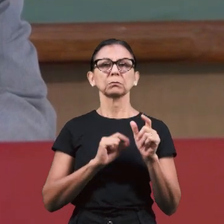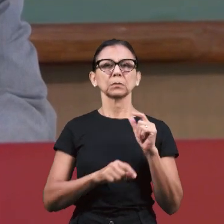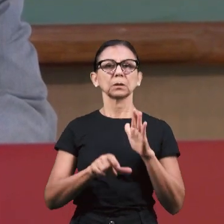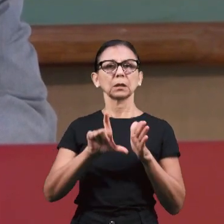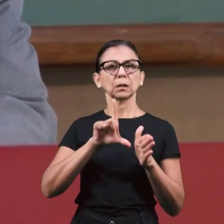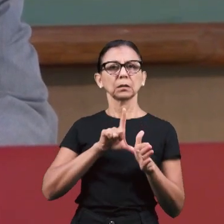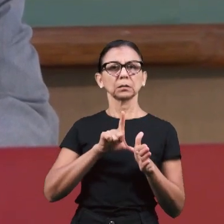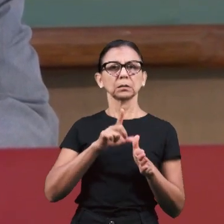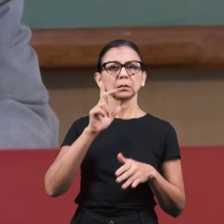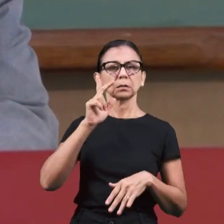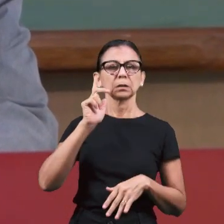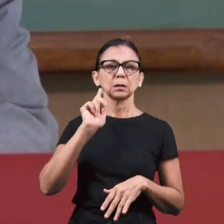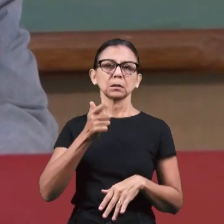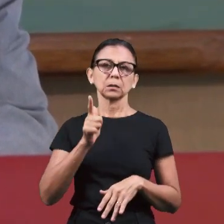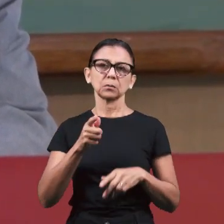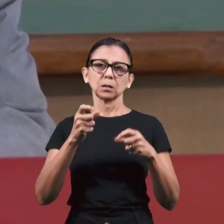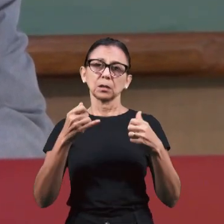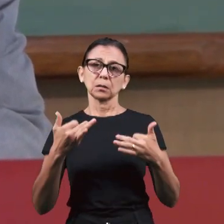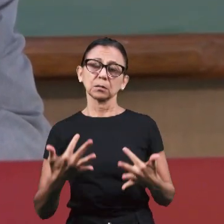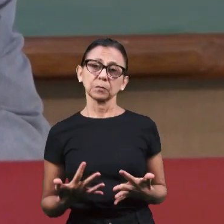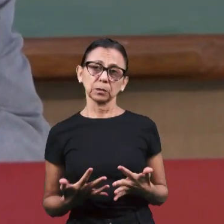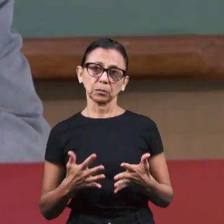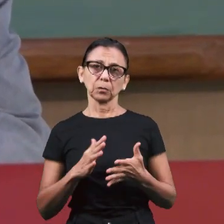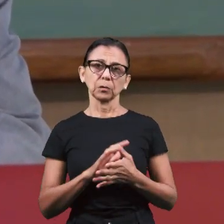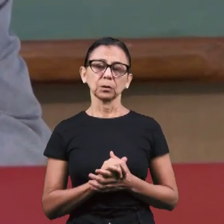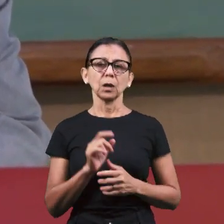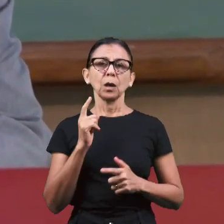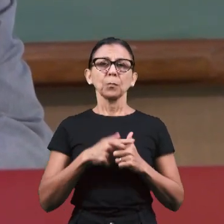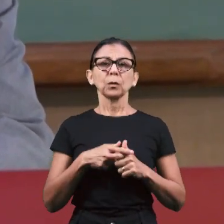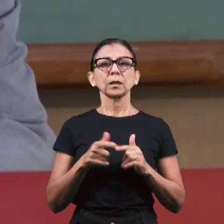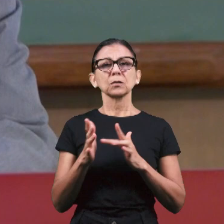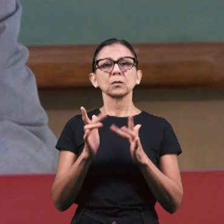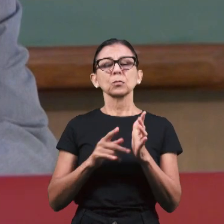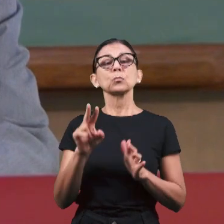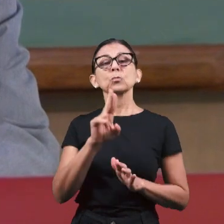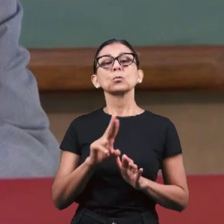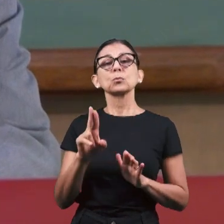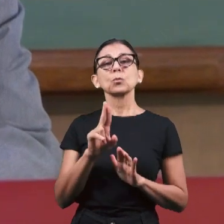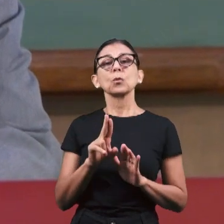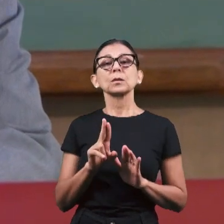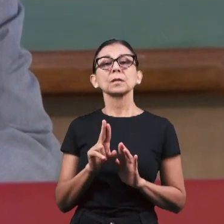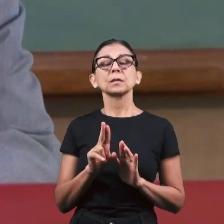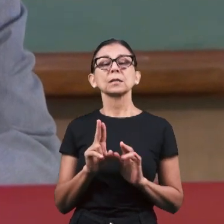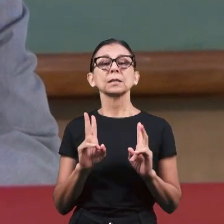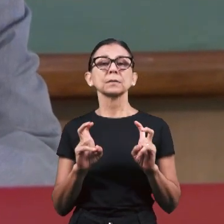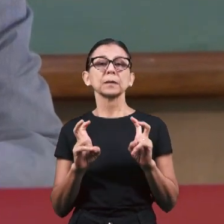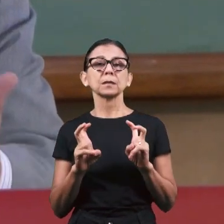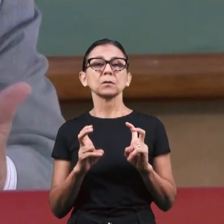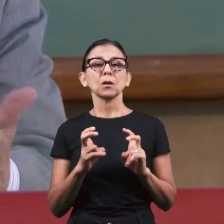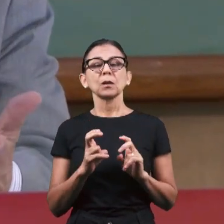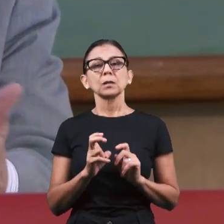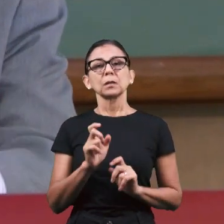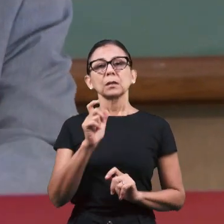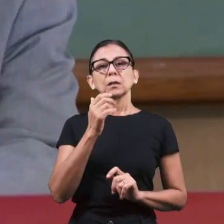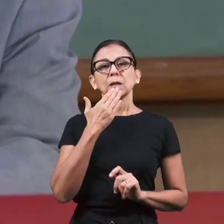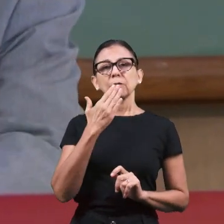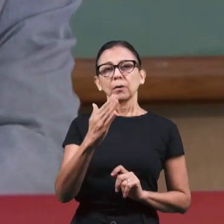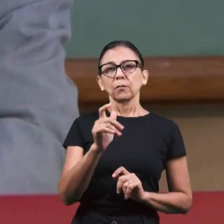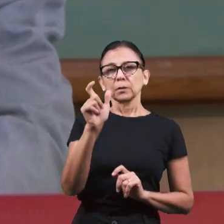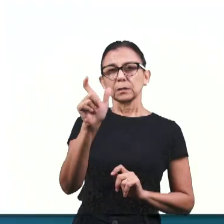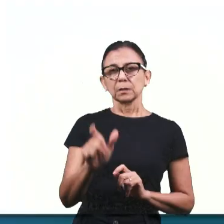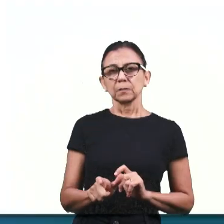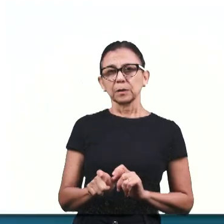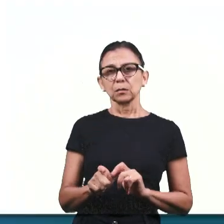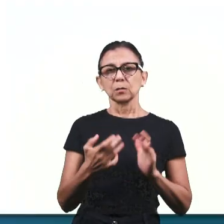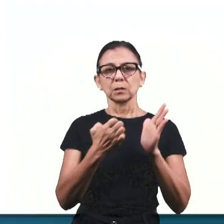Jodetti, c'était très clair pour nous pourquoi Jésus a utilisé ces expressions envers ces personnes. Alors, passons maintenant à la